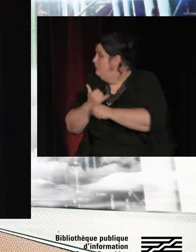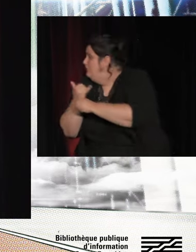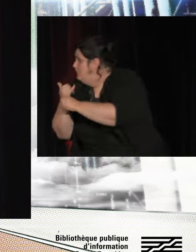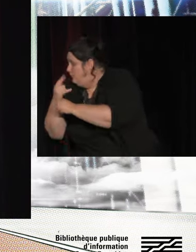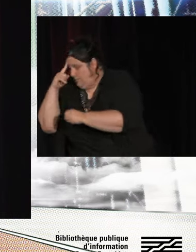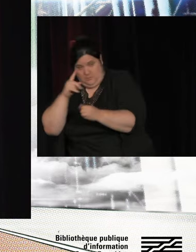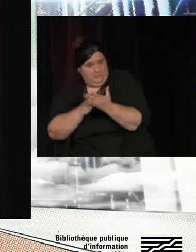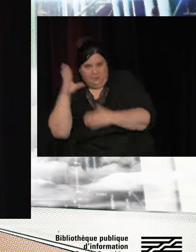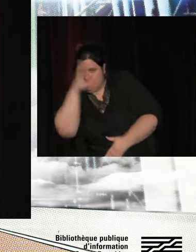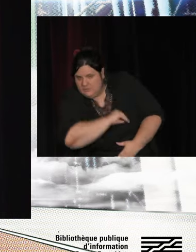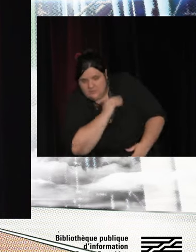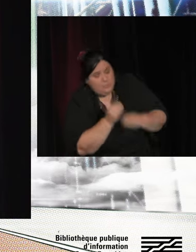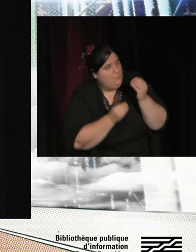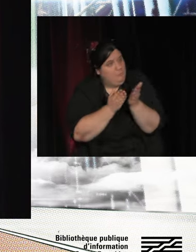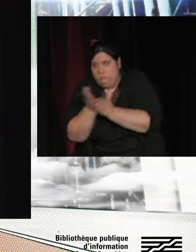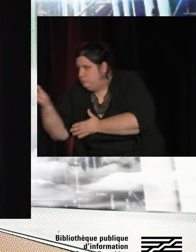de dire, je vais faire une digression